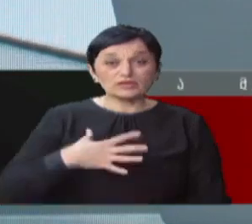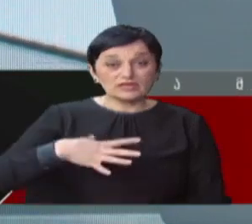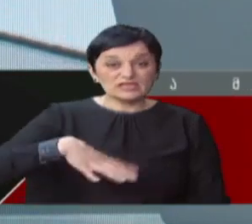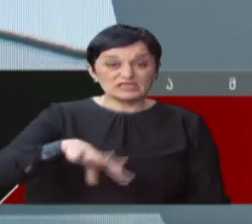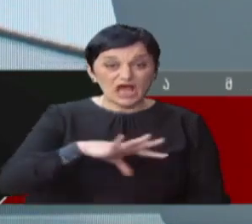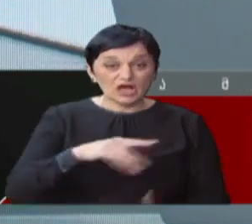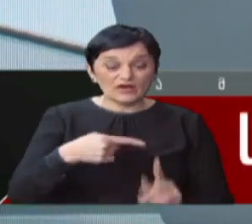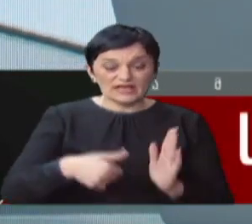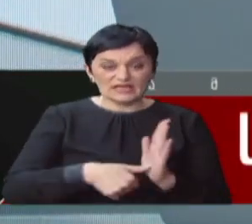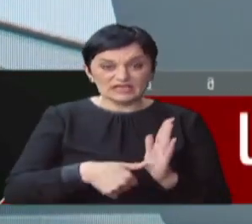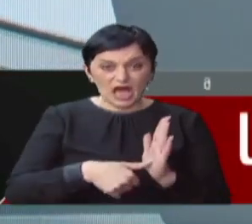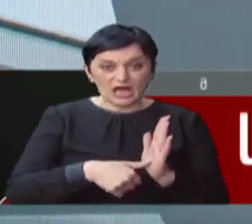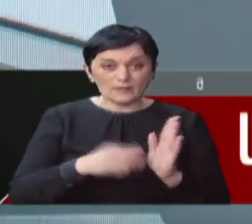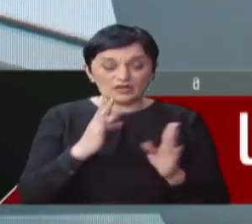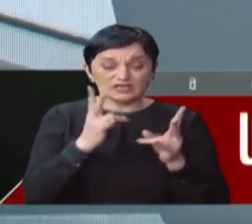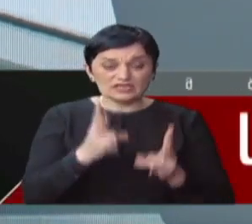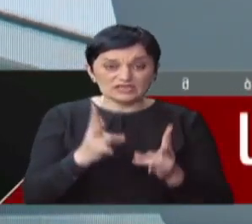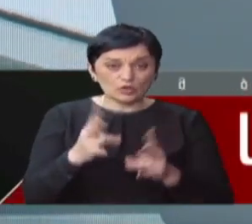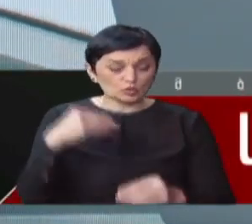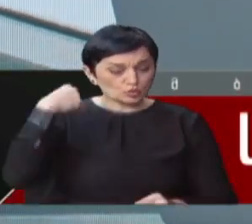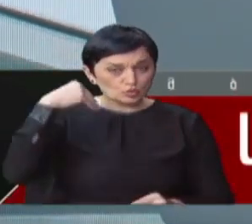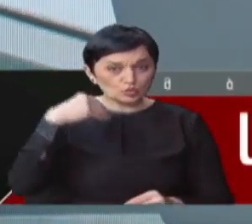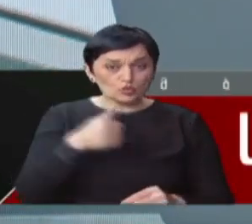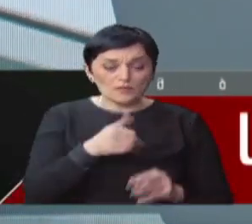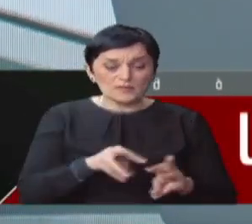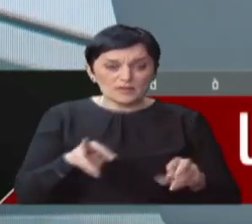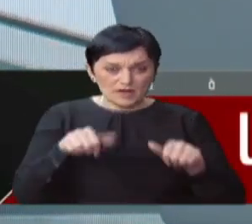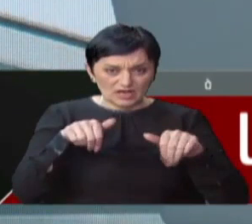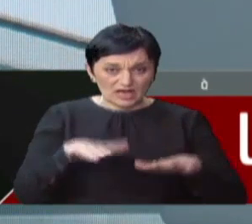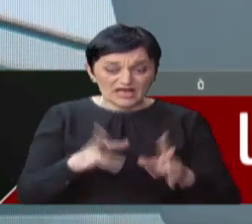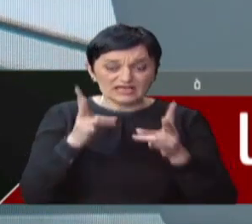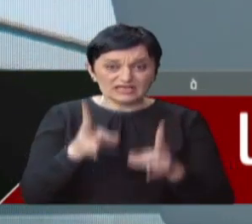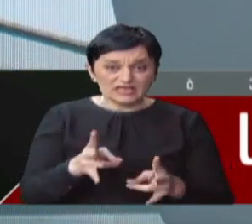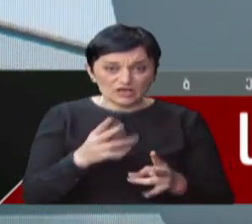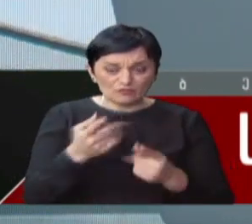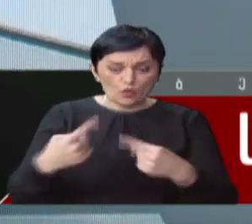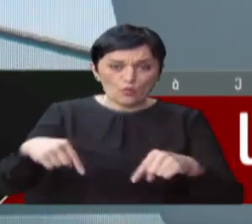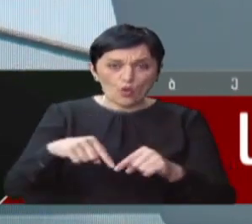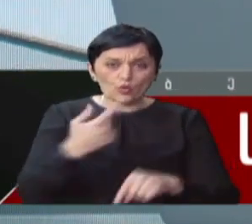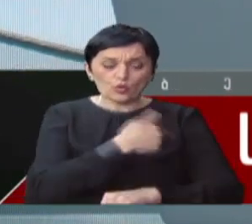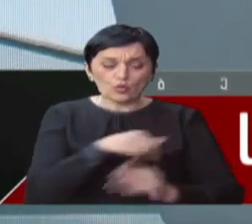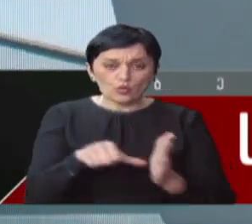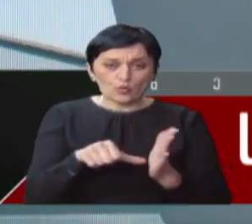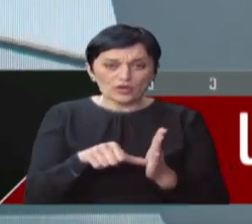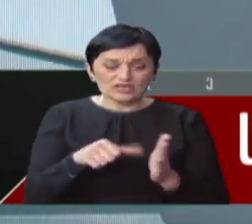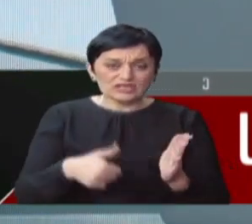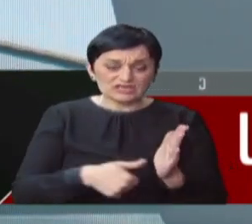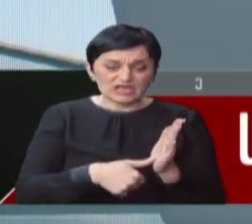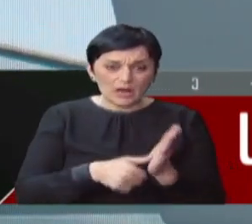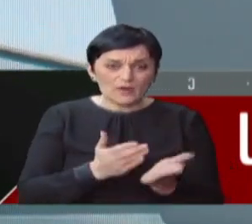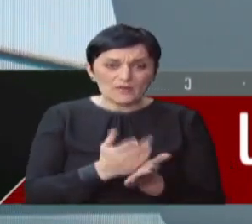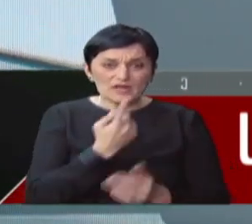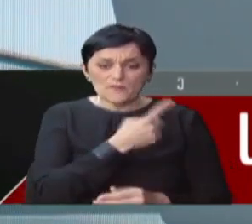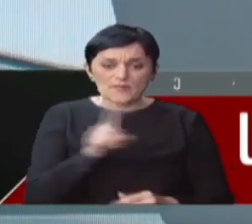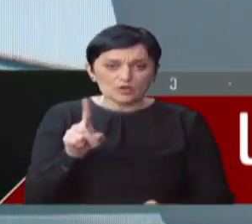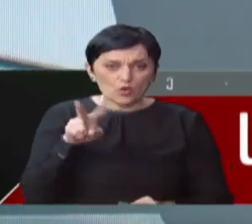საქართველოს მორიგი დახმარება სტიქიისგან დაზარალებულ თურქეთს პრემიერის გადაწყვეტილებით დაზარალებული მოსახლეობისთვის ჰუმანიტარული დახმარების აღმოჩენის მიზნით 1